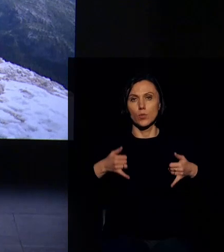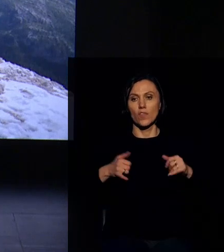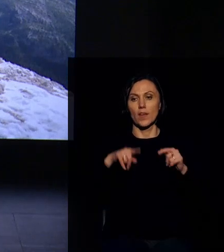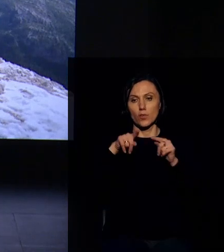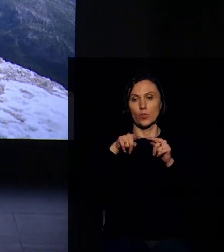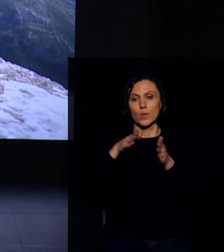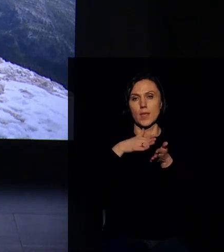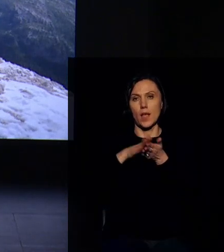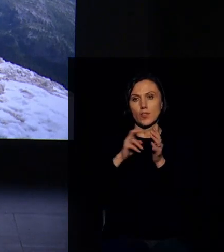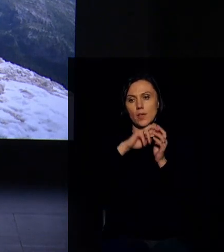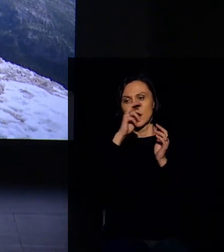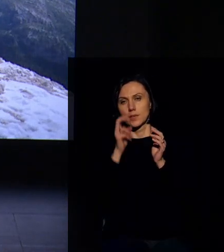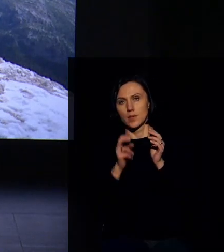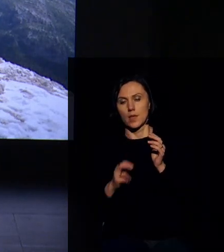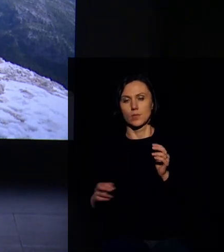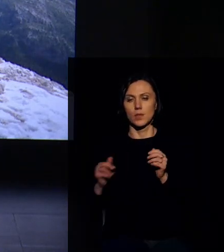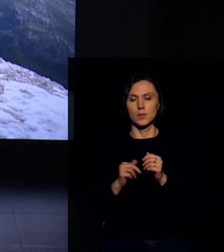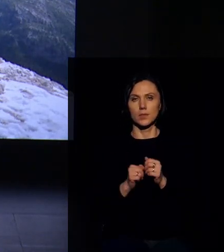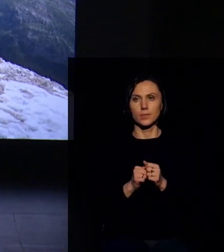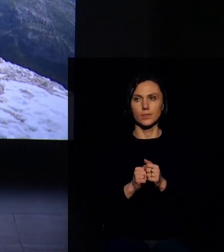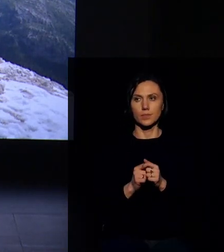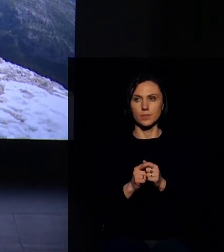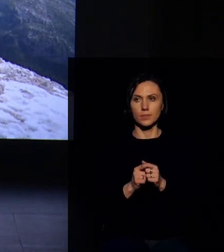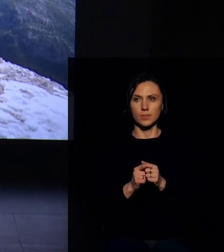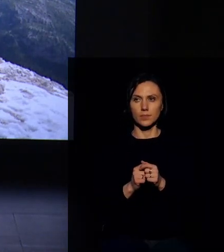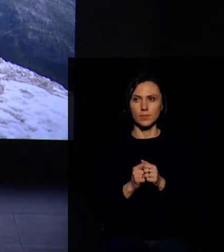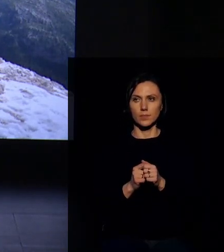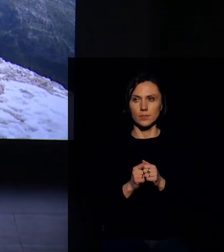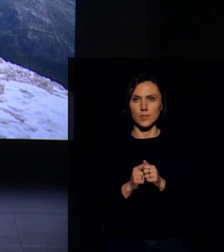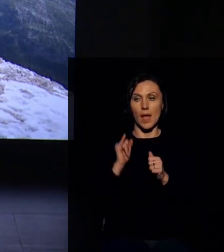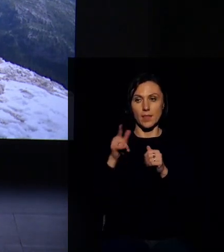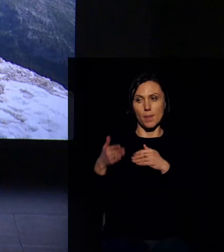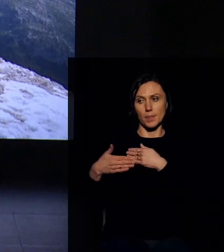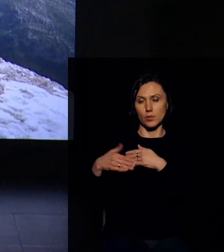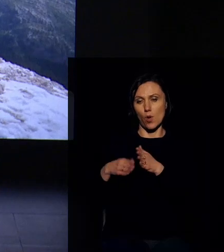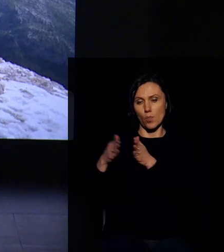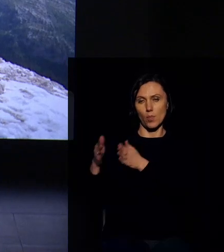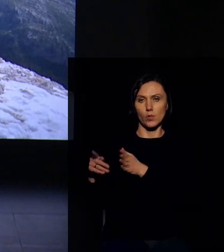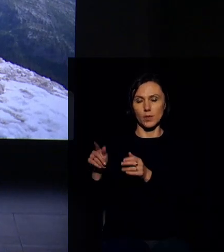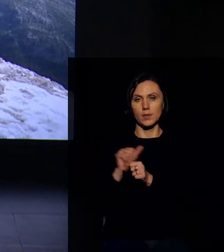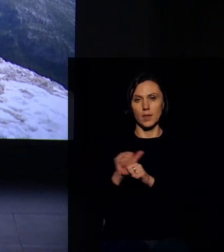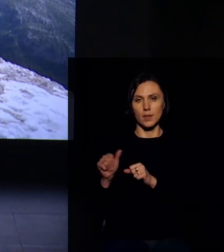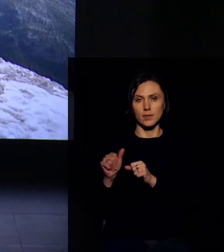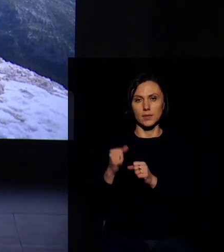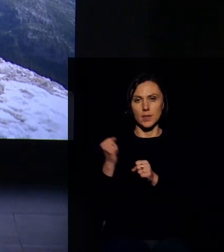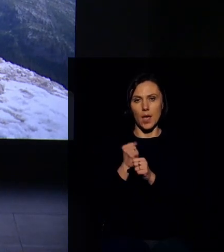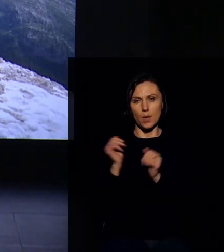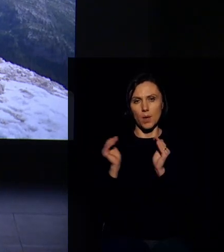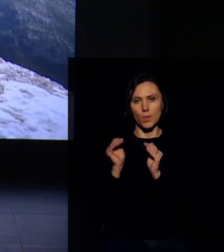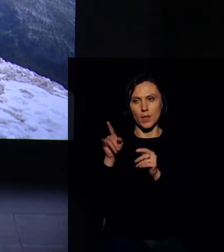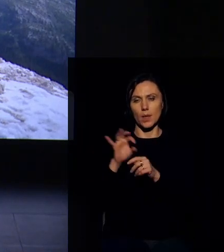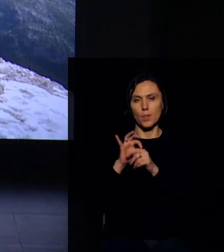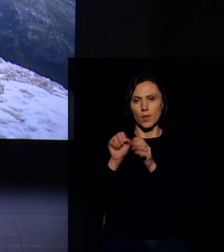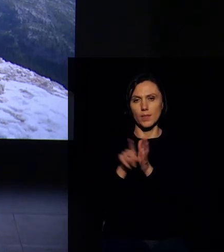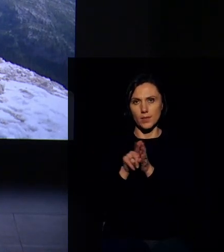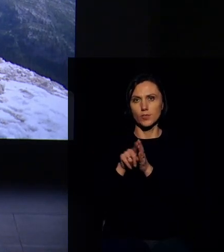się zjazd Cinque Torri. A tutaj obok znajduje się taka malutka skała i na nią prowadzi